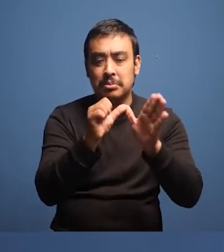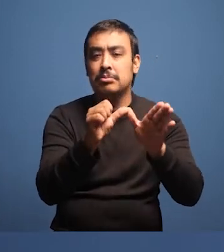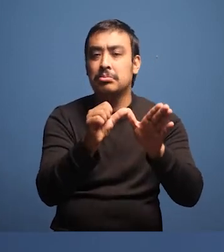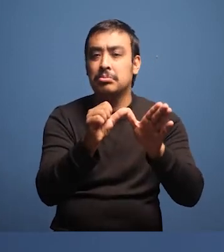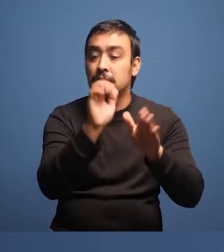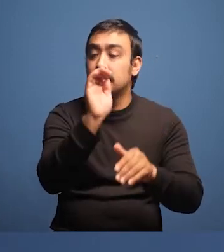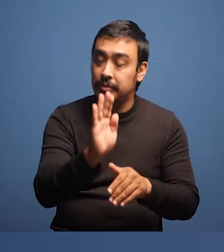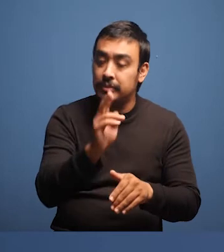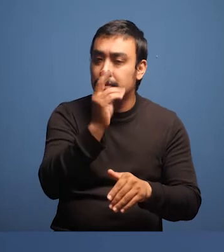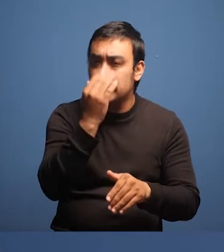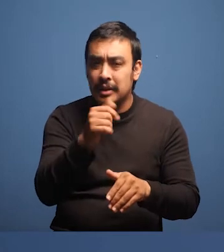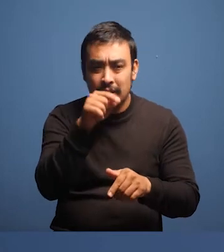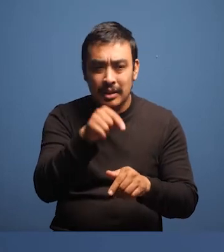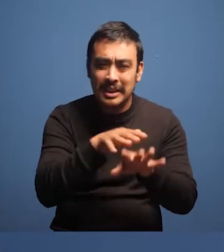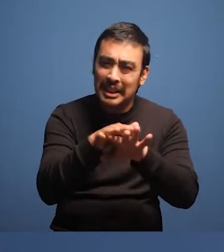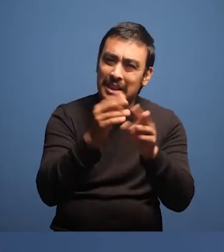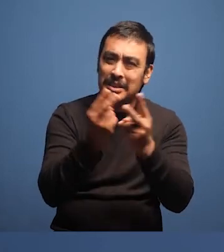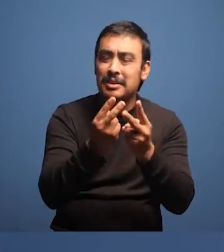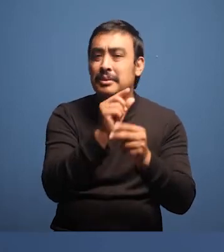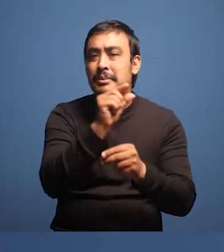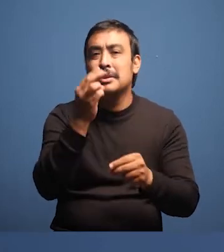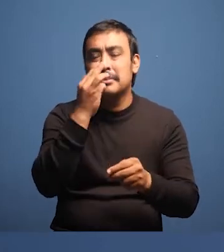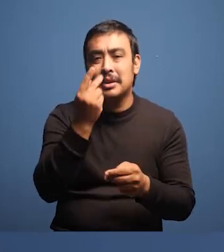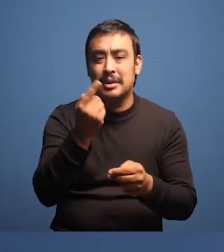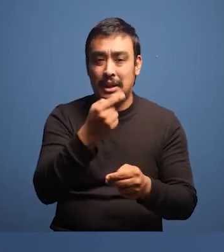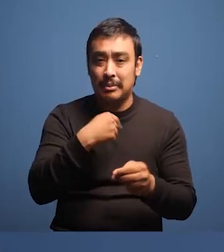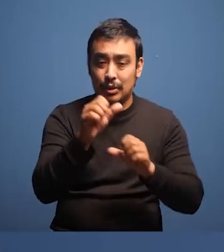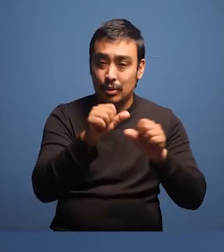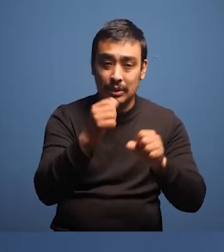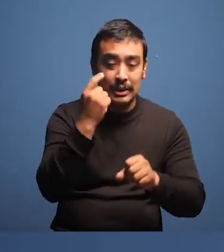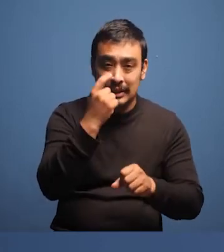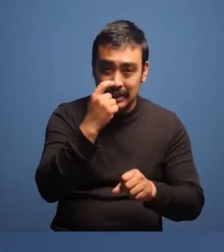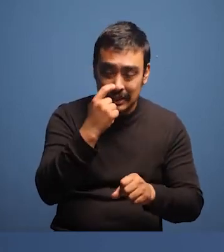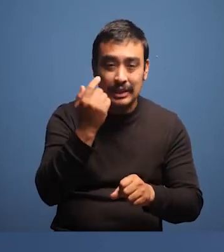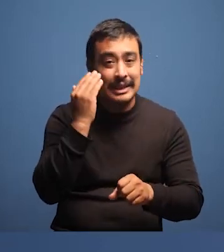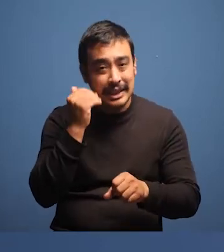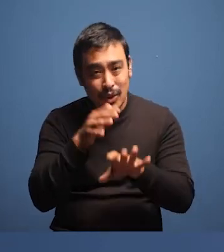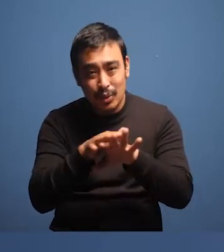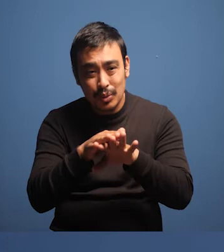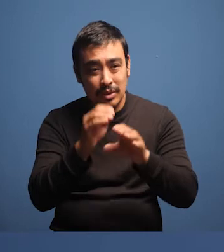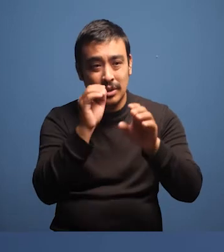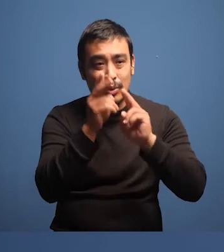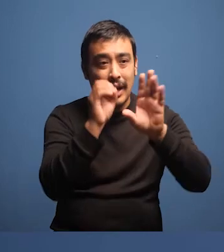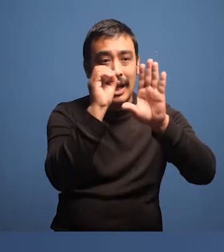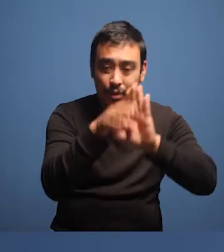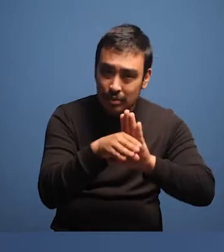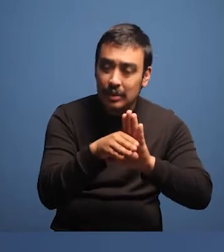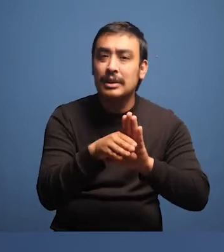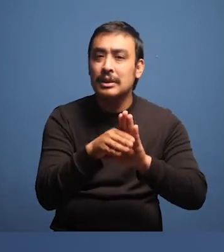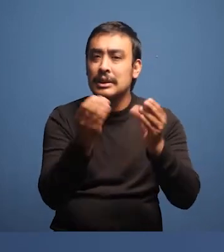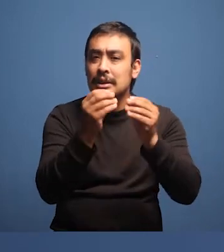नि त सो अधिकांश केसमा चाहिँ के हुन्छ भने हामी जब केटीहरू चाहिँ पोस्टहरू गर्छौँ केही कुराहरूलाई